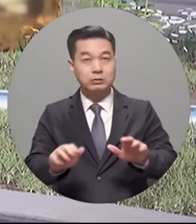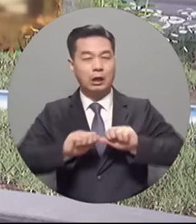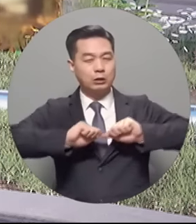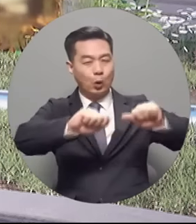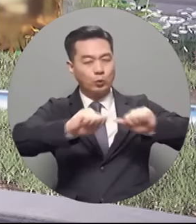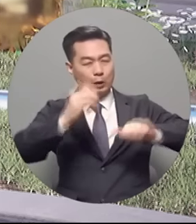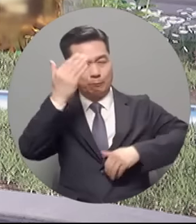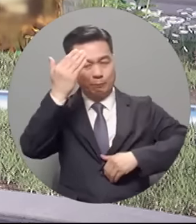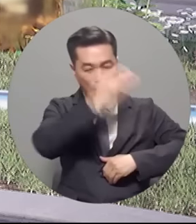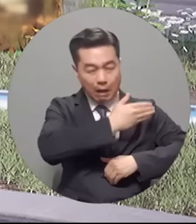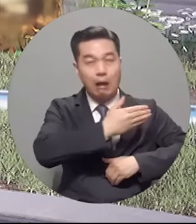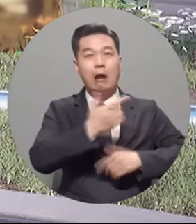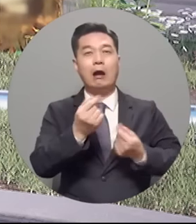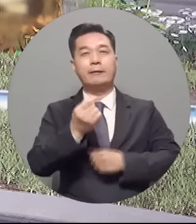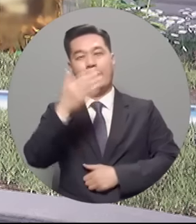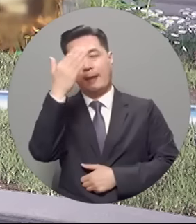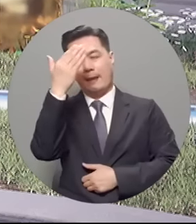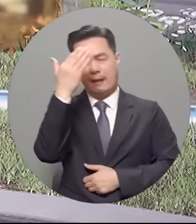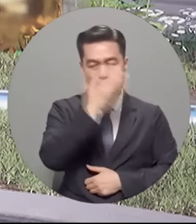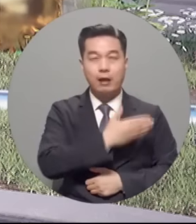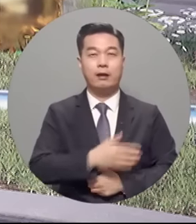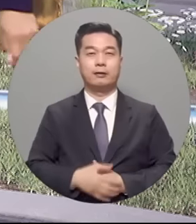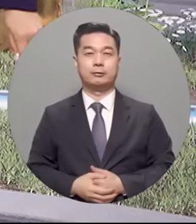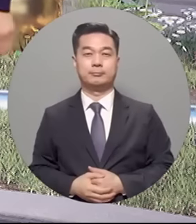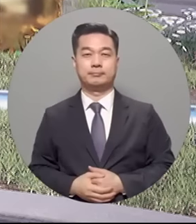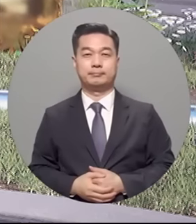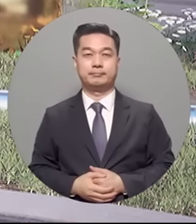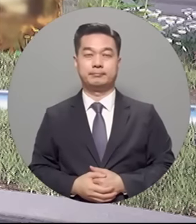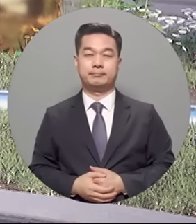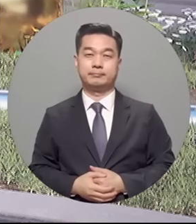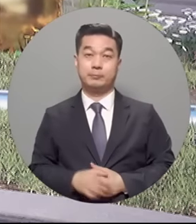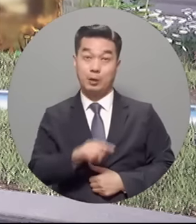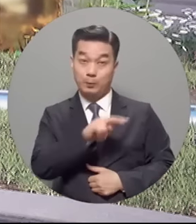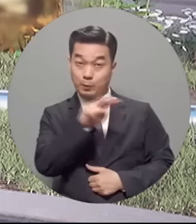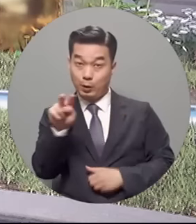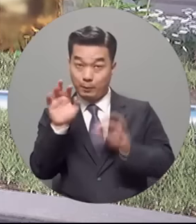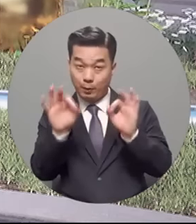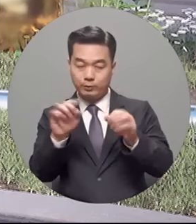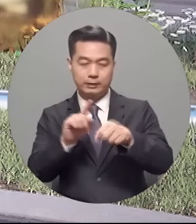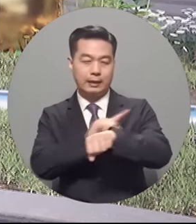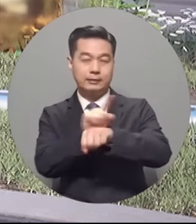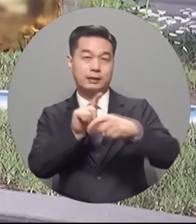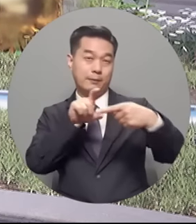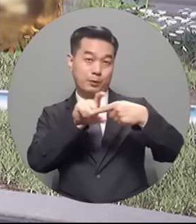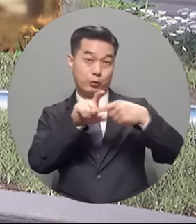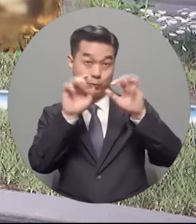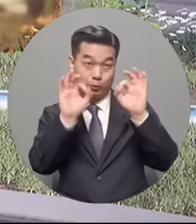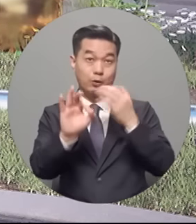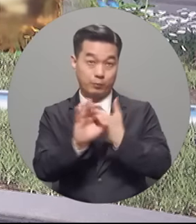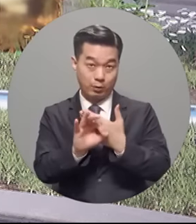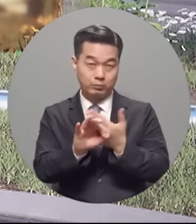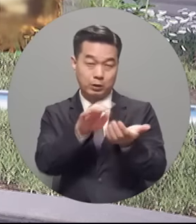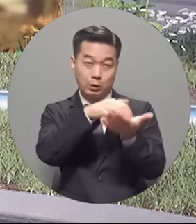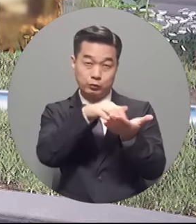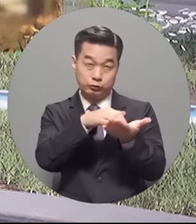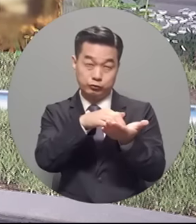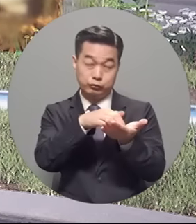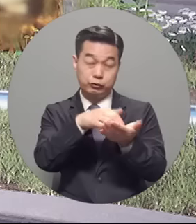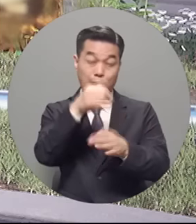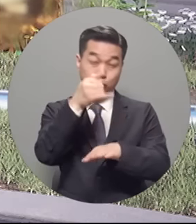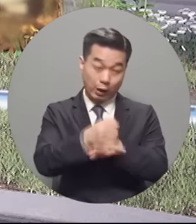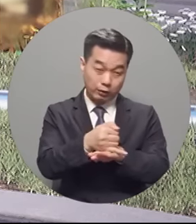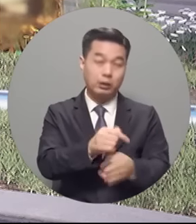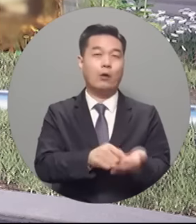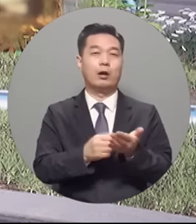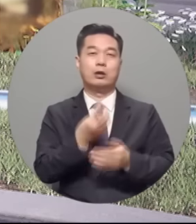듯 하늘빛이 아주 깨끗합니다. 1시간 평균을 기준으로 한 전국의 초미세먼지 농도 최저값인데요. 오늘